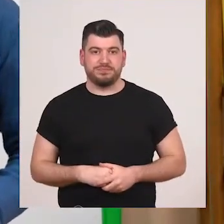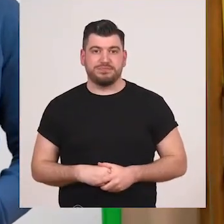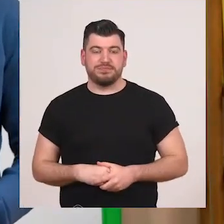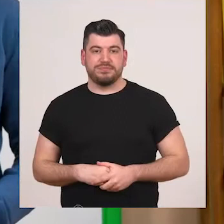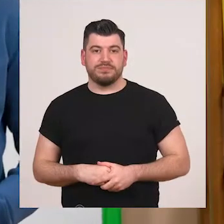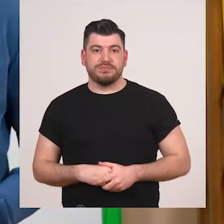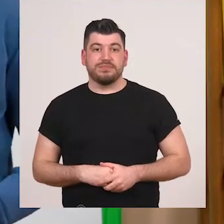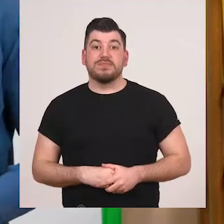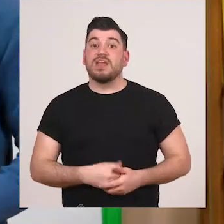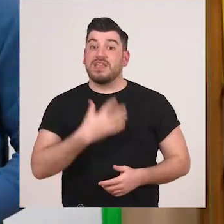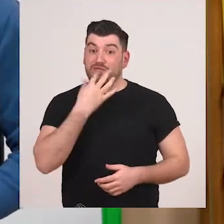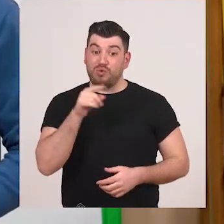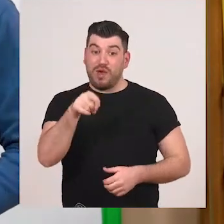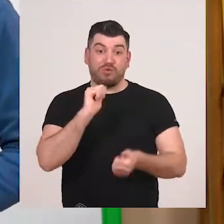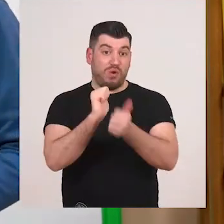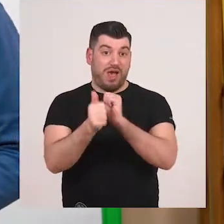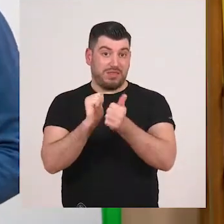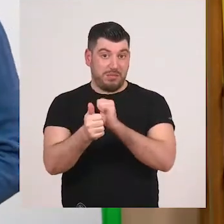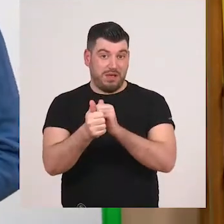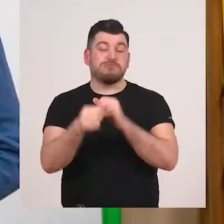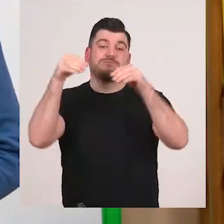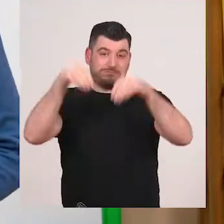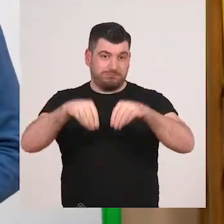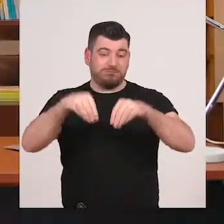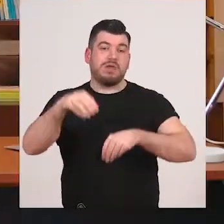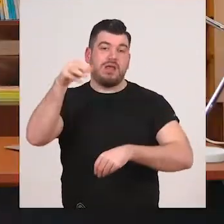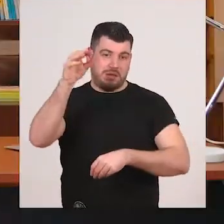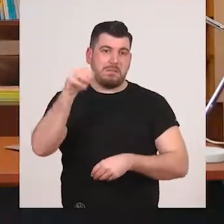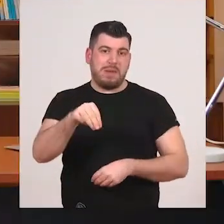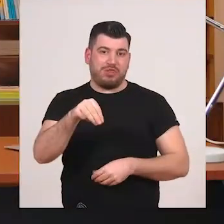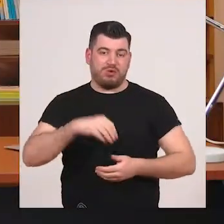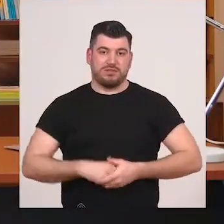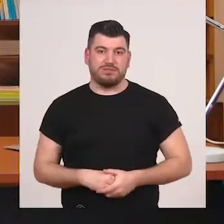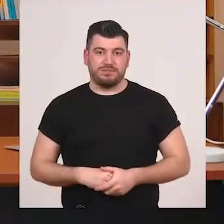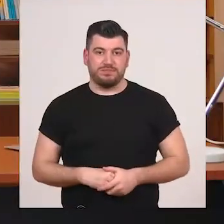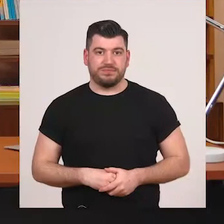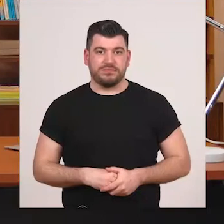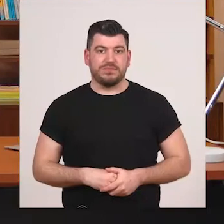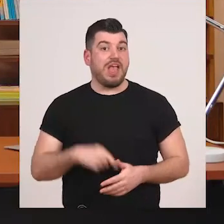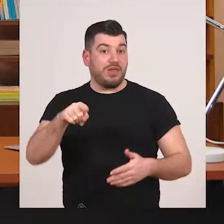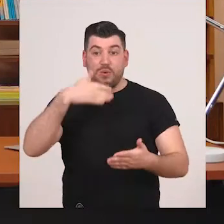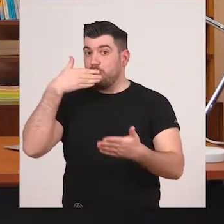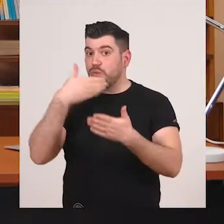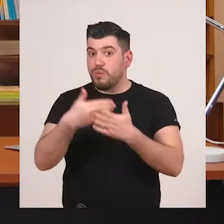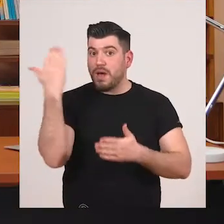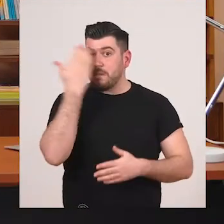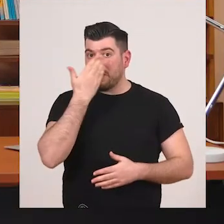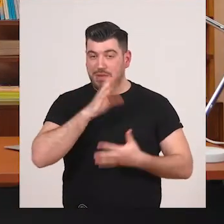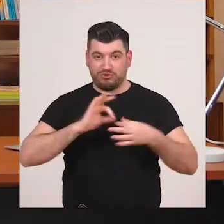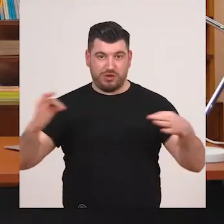Γι' αυτό και αυτό το Ολυμπιακό άθλημα ονομάζεται Μαραθώνιος. Εδώ λοιπόν τελειώσαμε το σημερινό μας